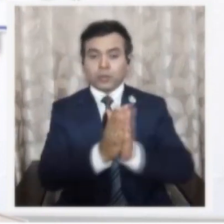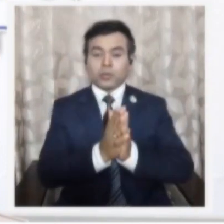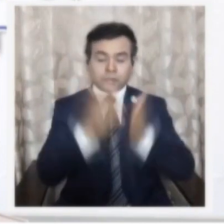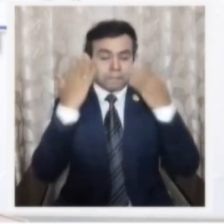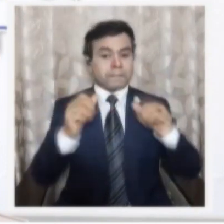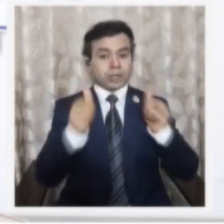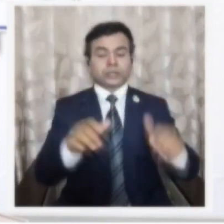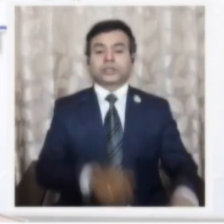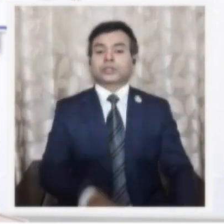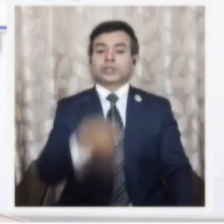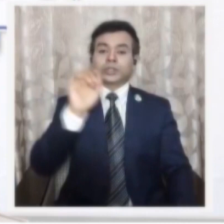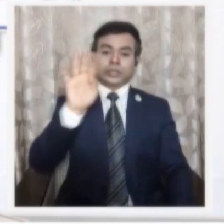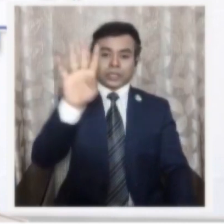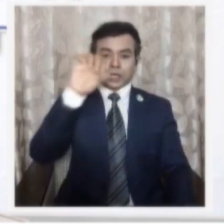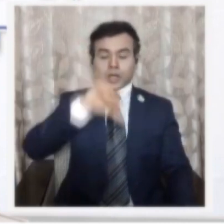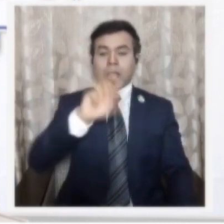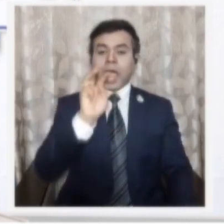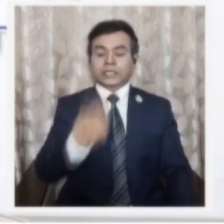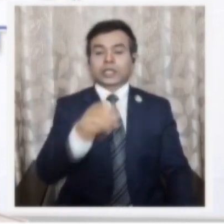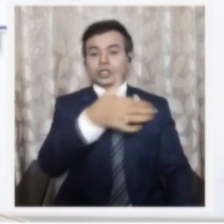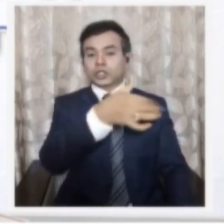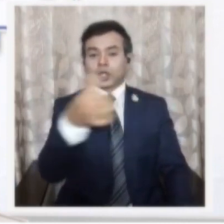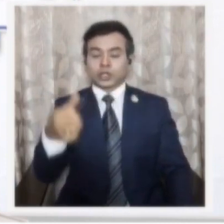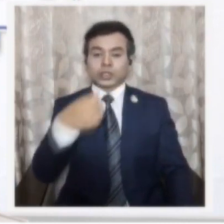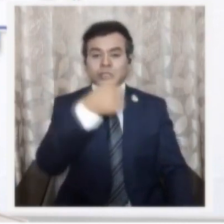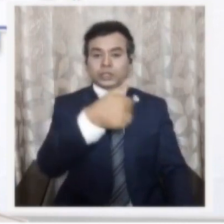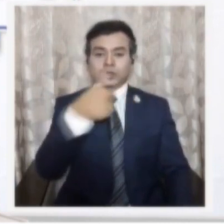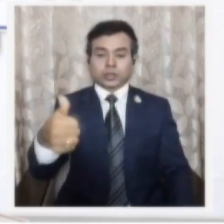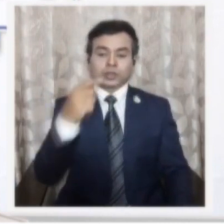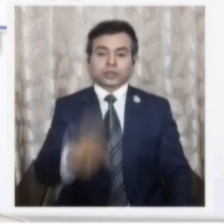হার 40.49%। এ পর্যন্ত সুস্থ হয়েছেন